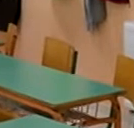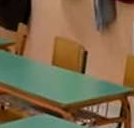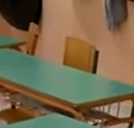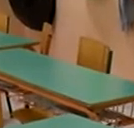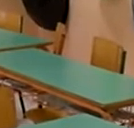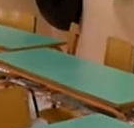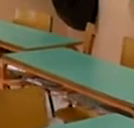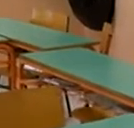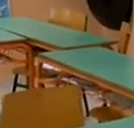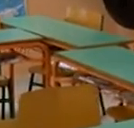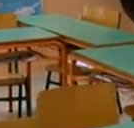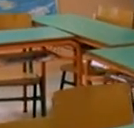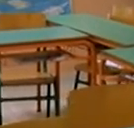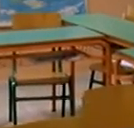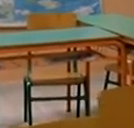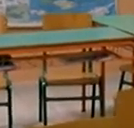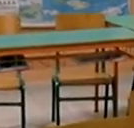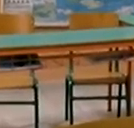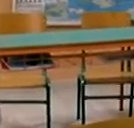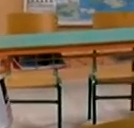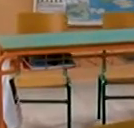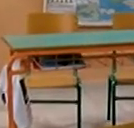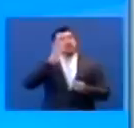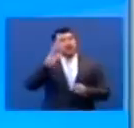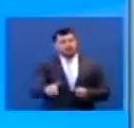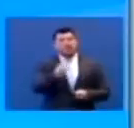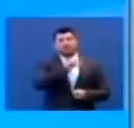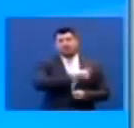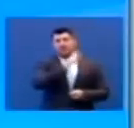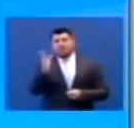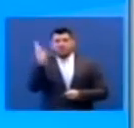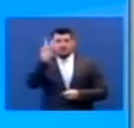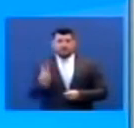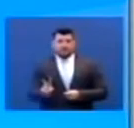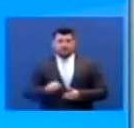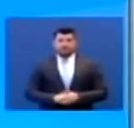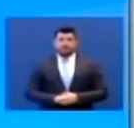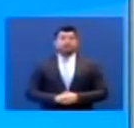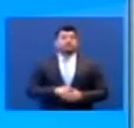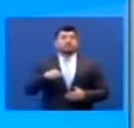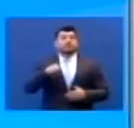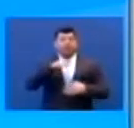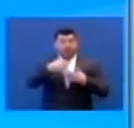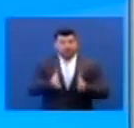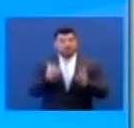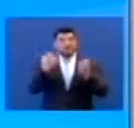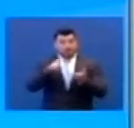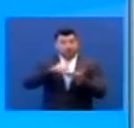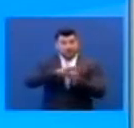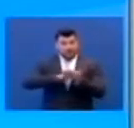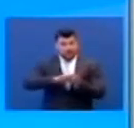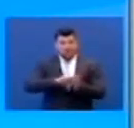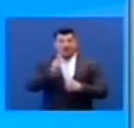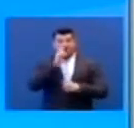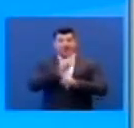ολοήμερα δεν θα λειτουργήσουν, το ίδιο και τα σχολικά κηλικία. Στις αίθουσες θα υπάρχουν αντισηπτικά, προβλέπεται καθαρισμός 2 φορές την